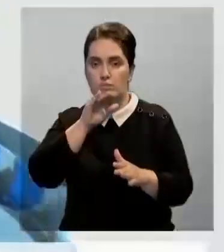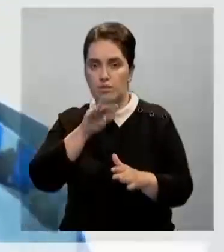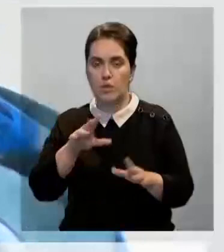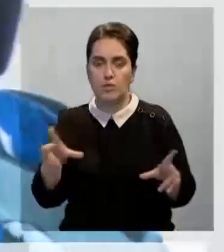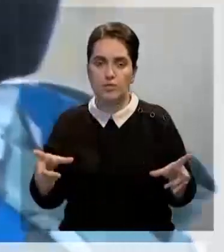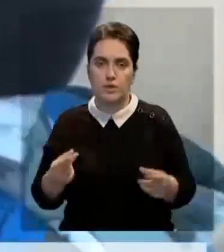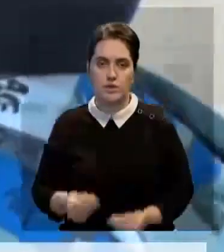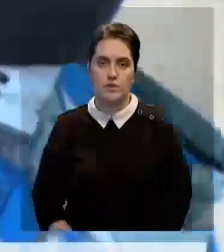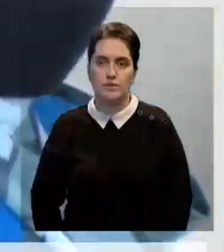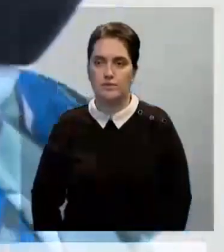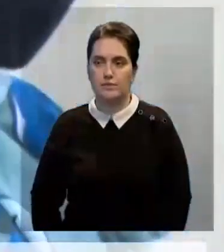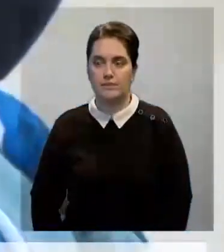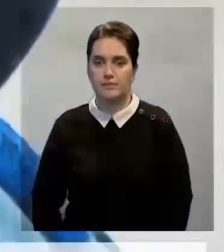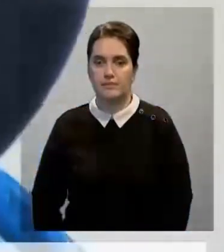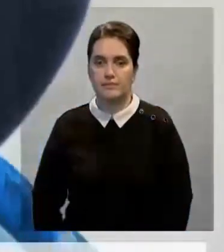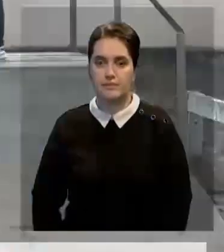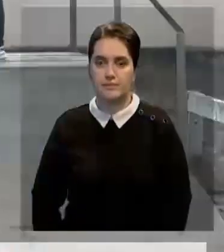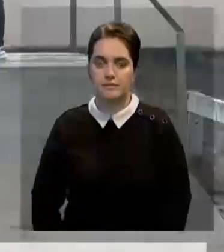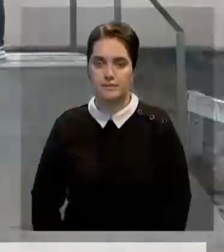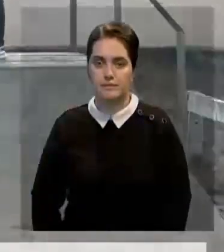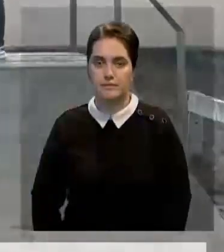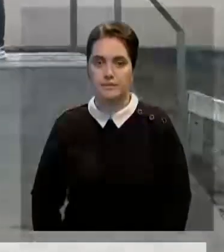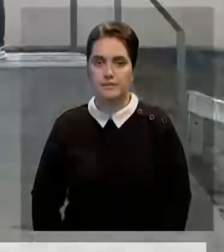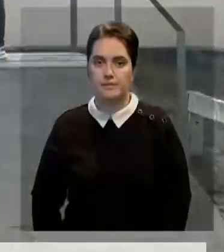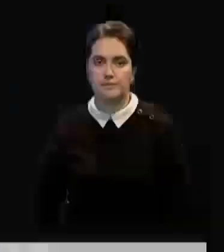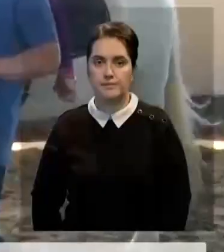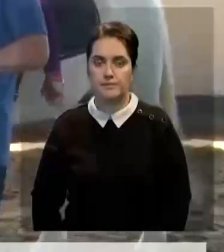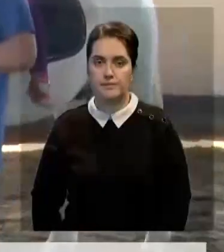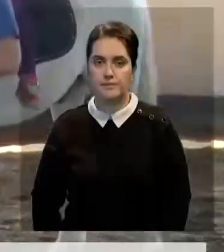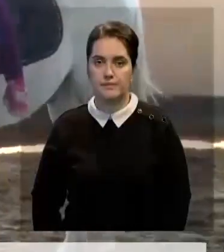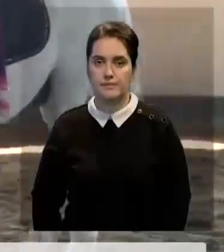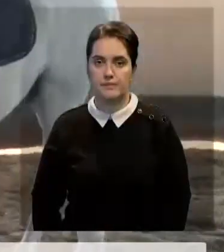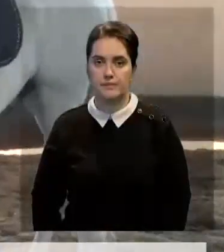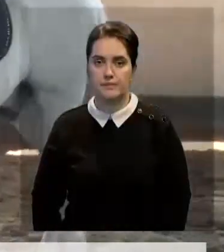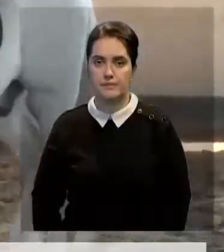успешными. Райхан Тажибаева, Амантай Матенов, Жандос Рахметуллин, Атырау, Хабар 24.